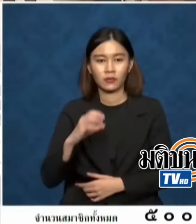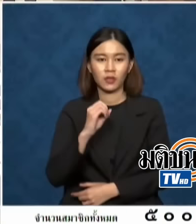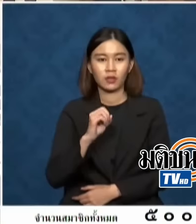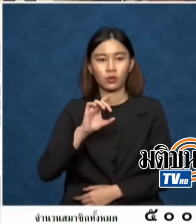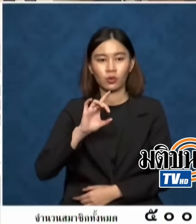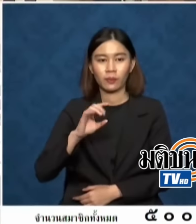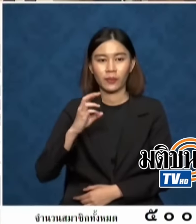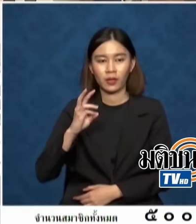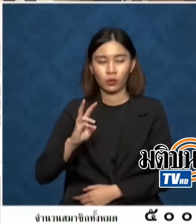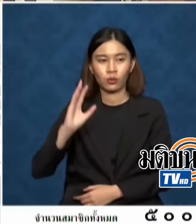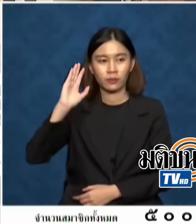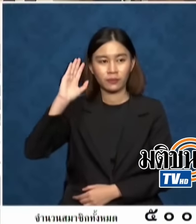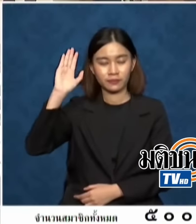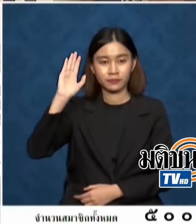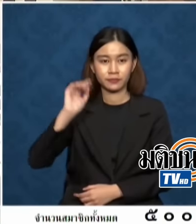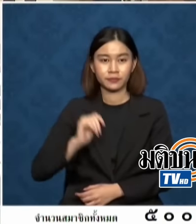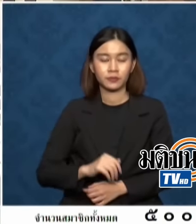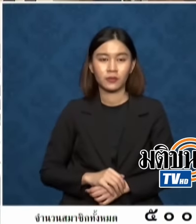แสดงตนครับ